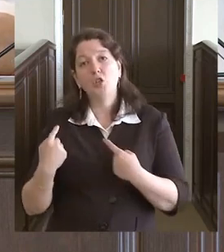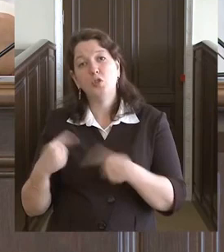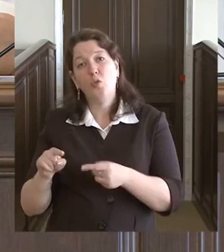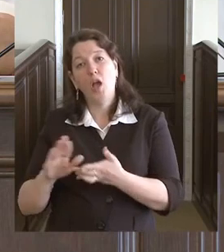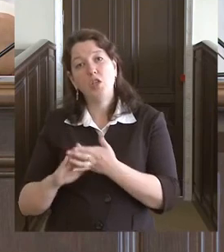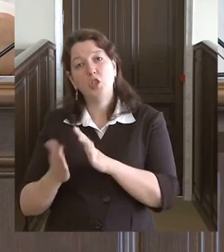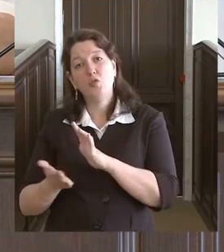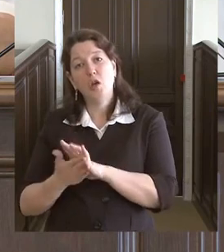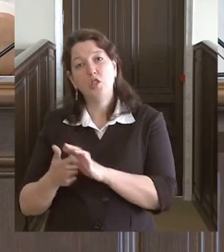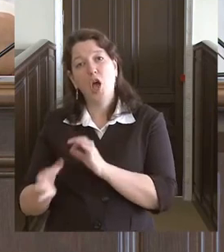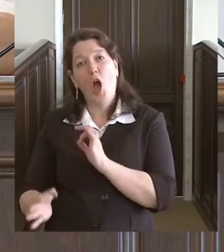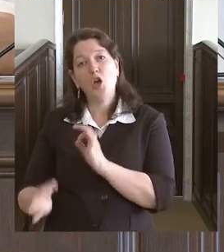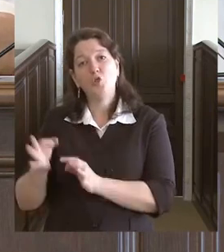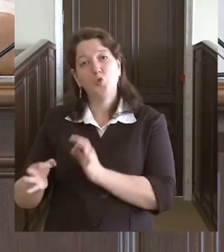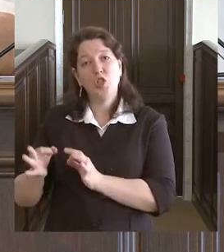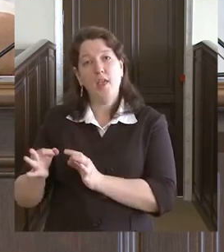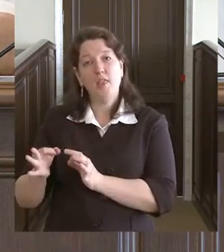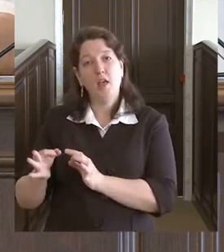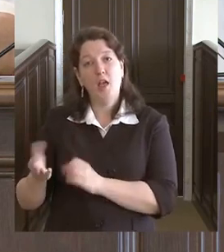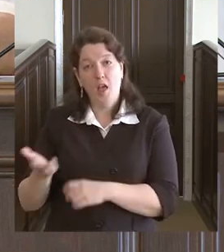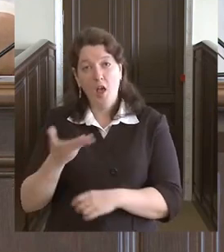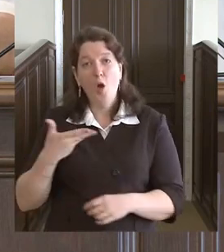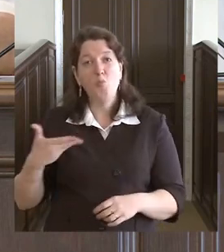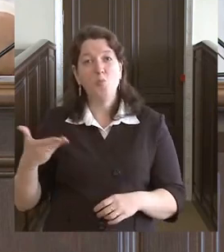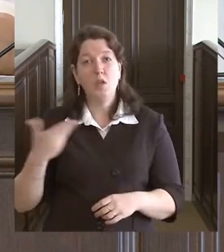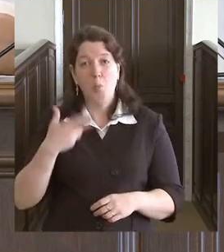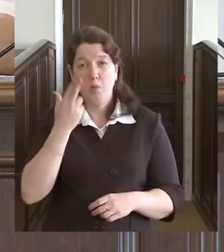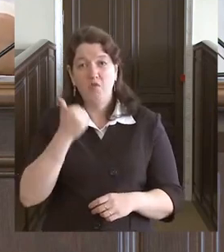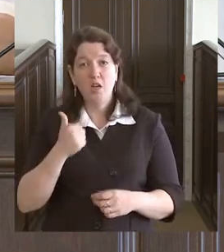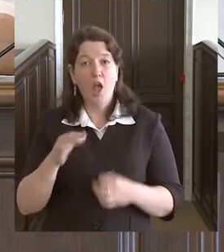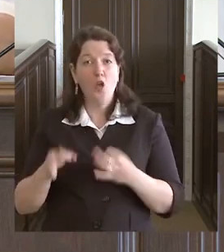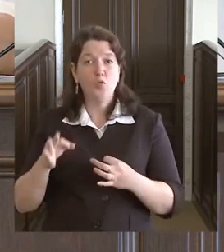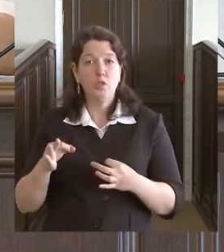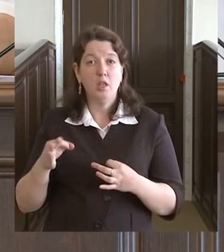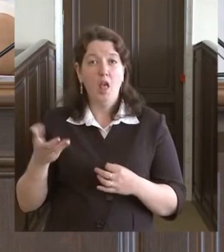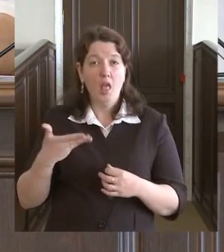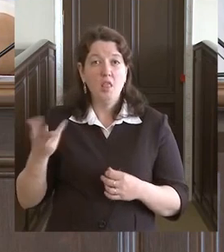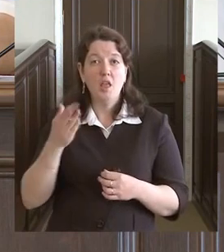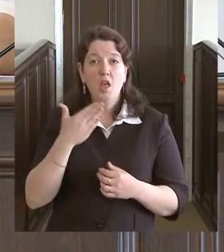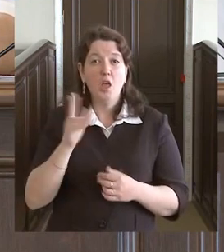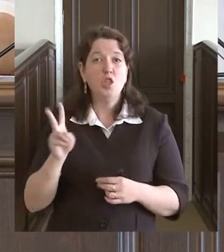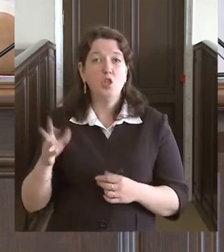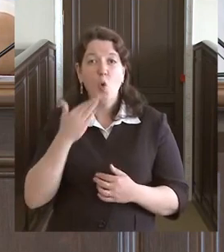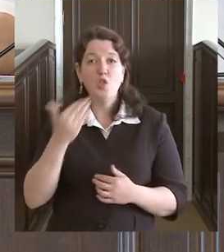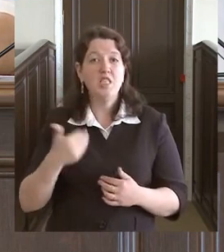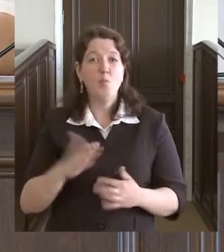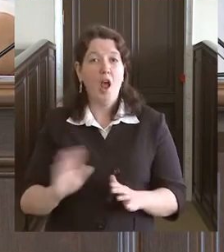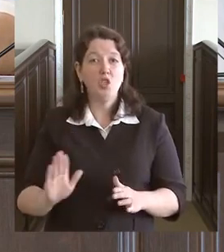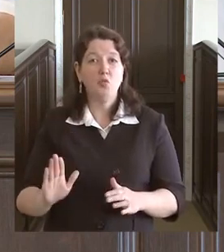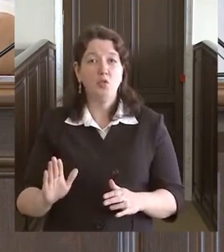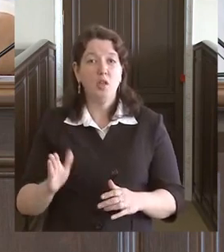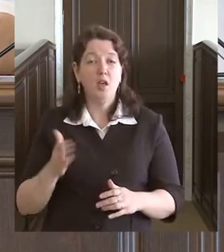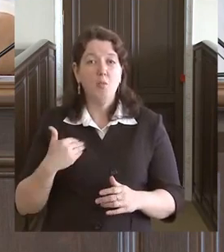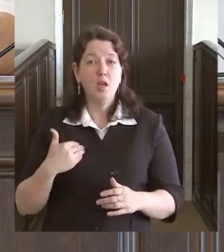осуждение вот я говорю мы же осуждаем всех направо и налево нас никто не спрашивает наш эти суждения